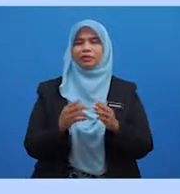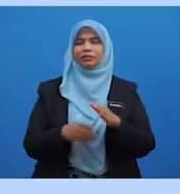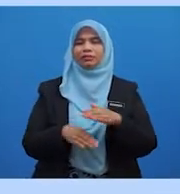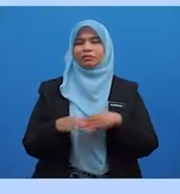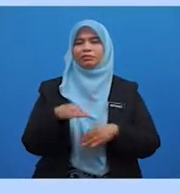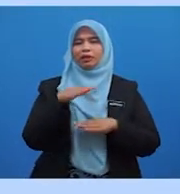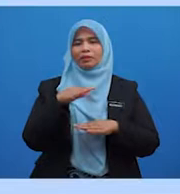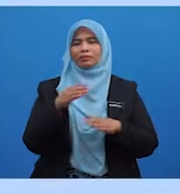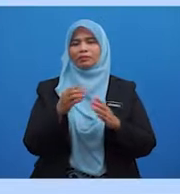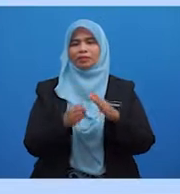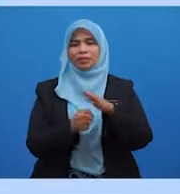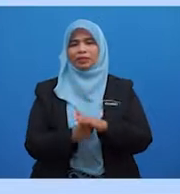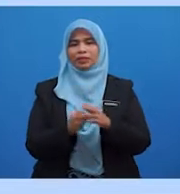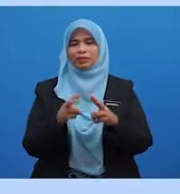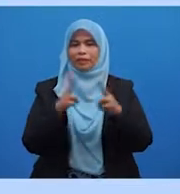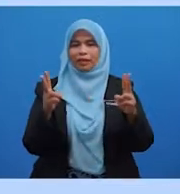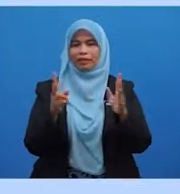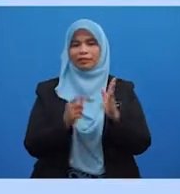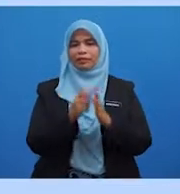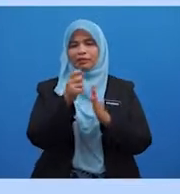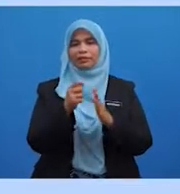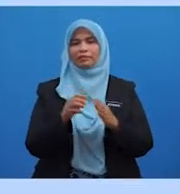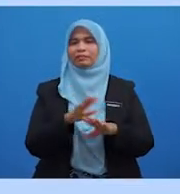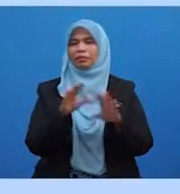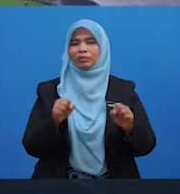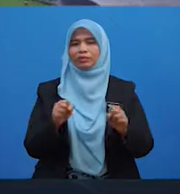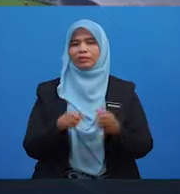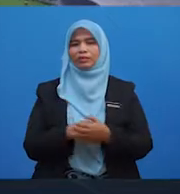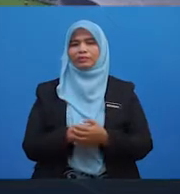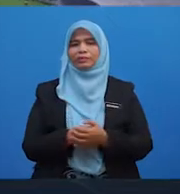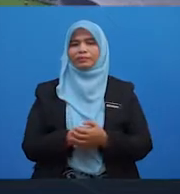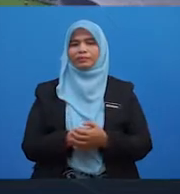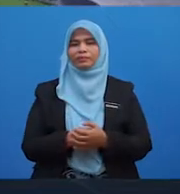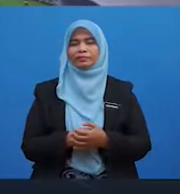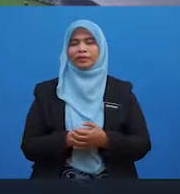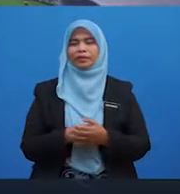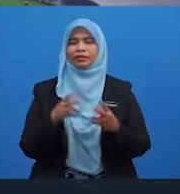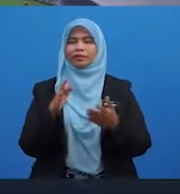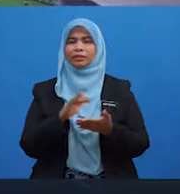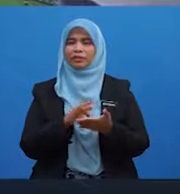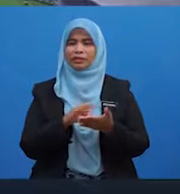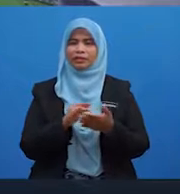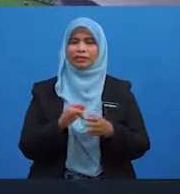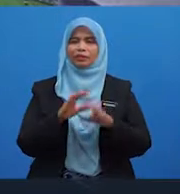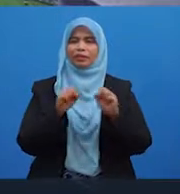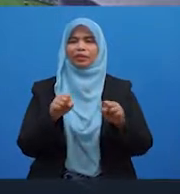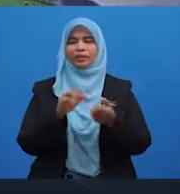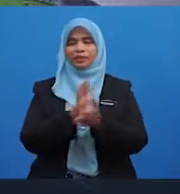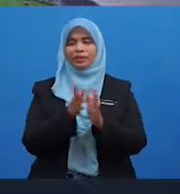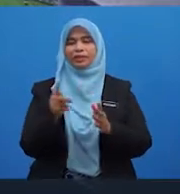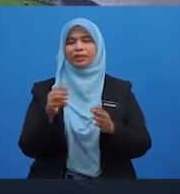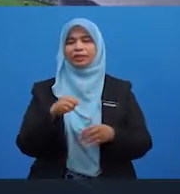hingga atlet tidak mampu mengatasinya dengan cara yang biasa. Kadangkala, hyperstress menjadi diri atlet begitu sukar